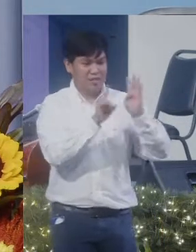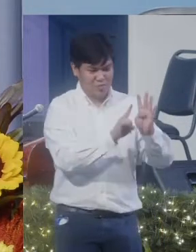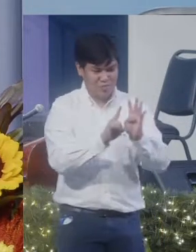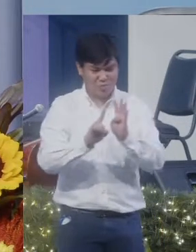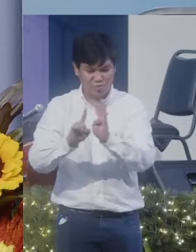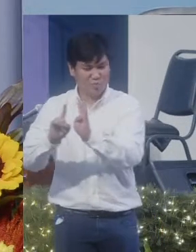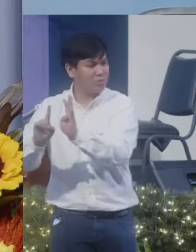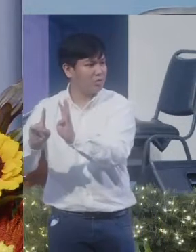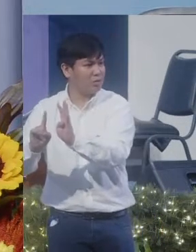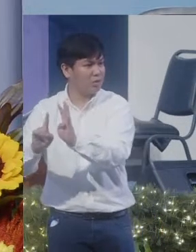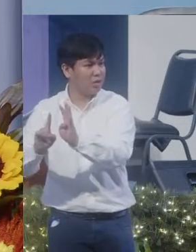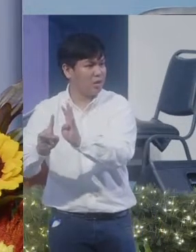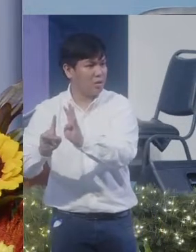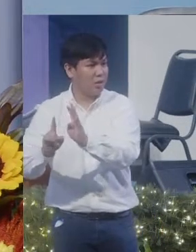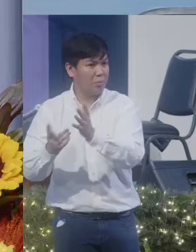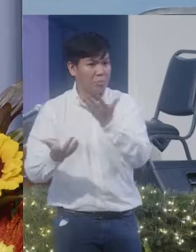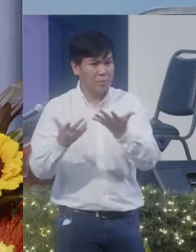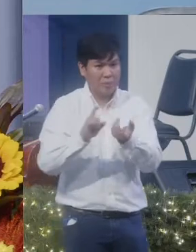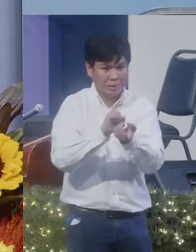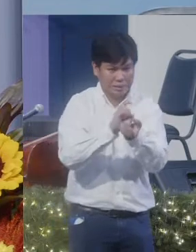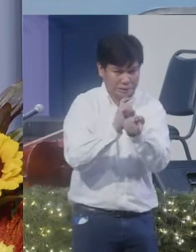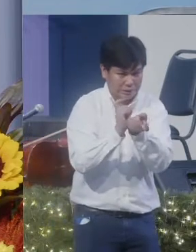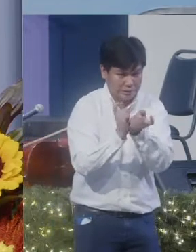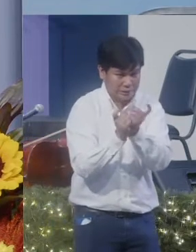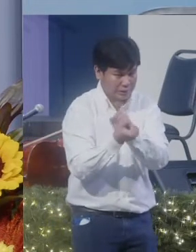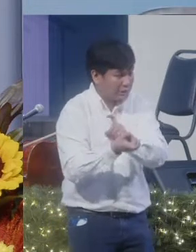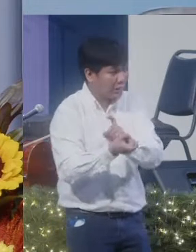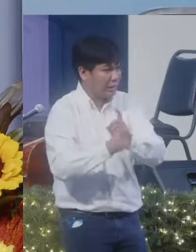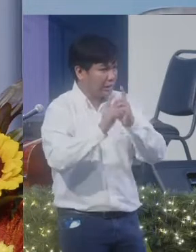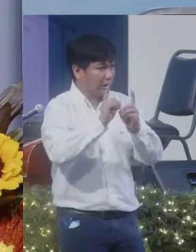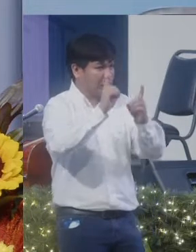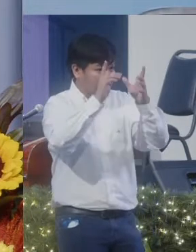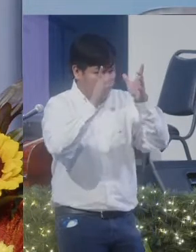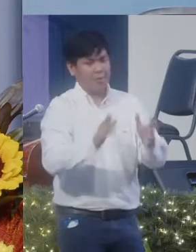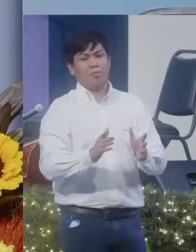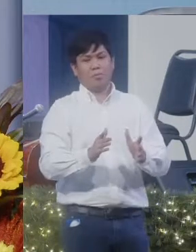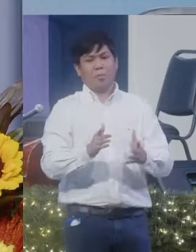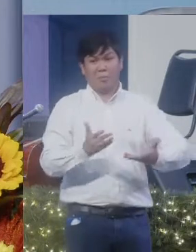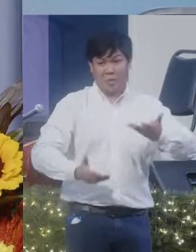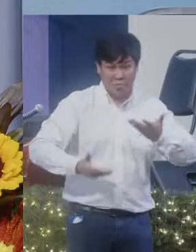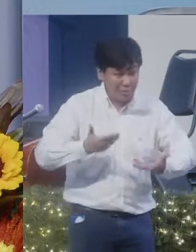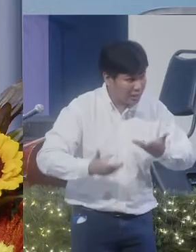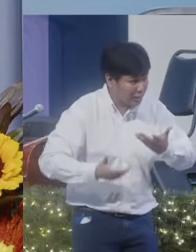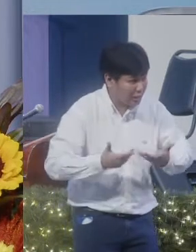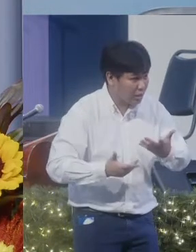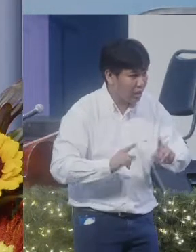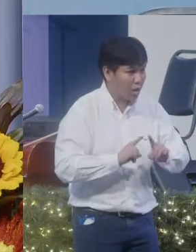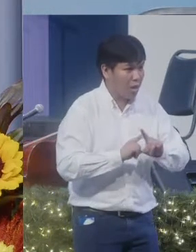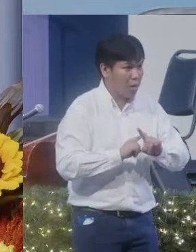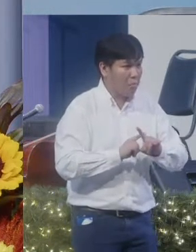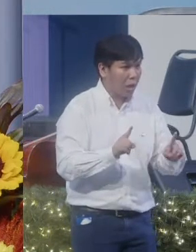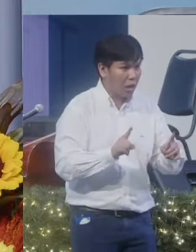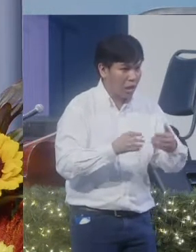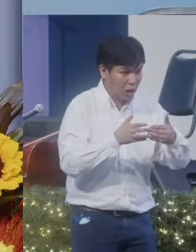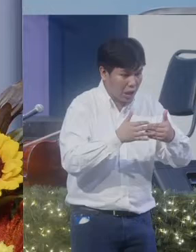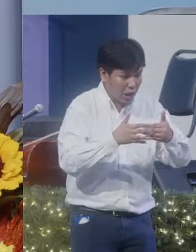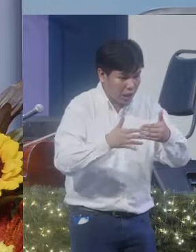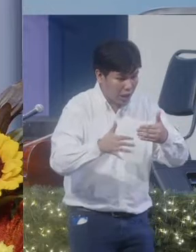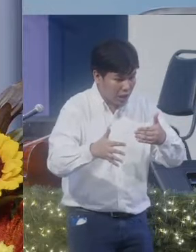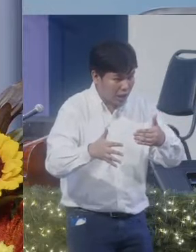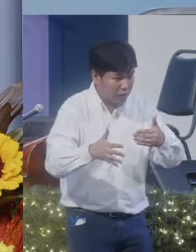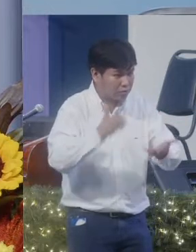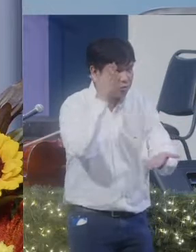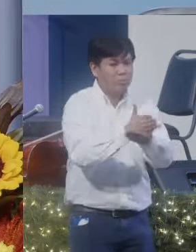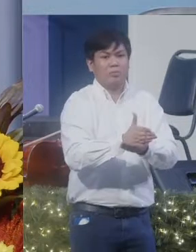Jesus. Marahil ay naglilingkod na o nagsisilbi na bilang kanyang mga disipulo, pero hindi pa sila